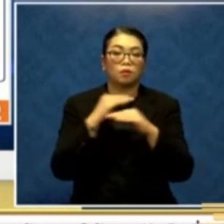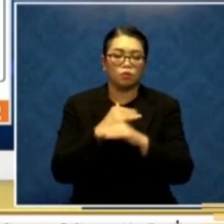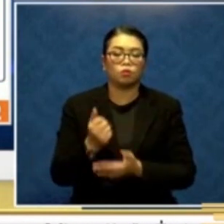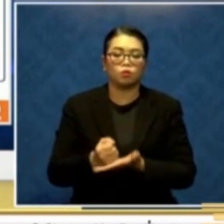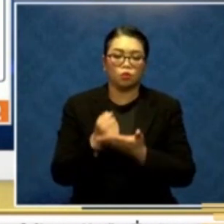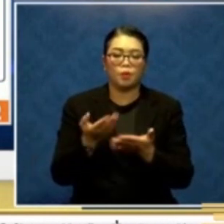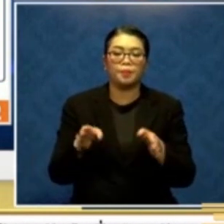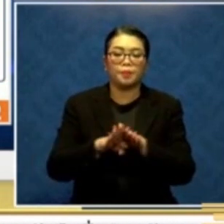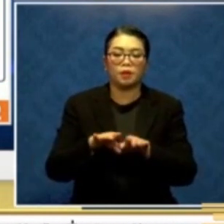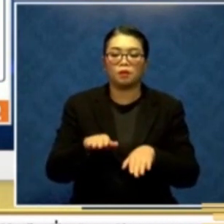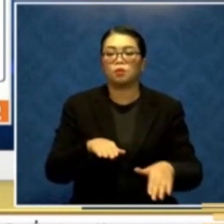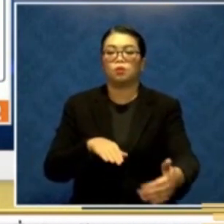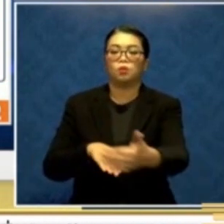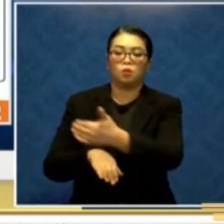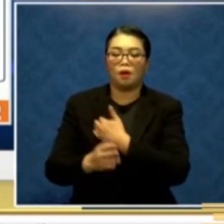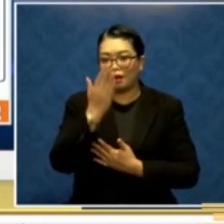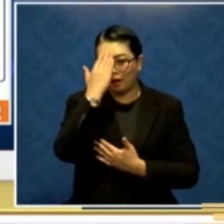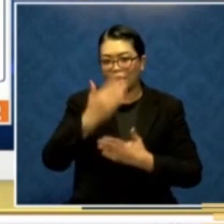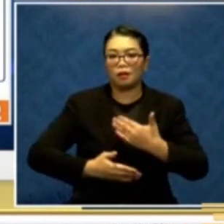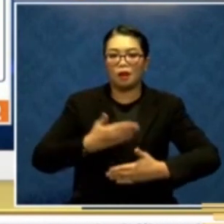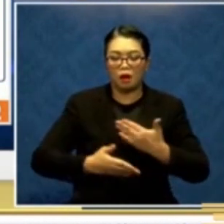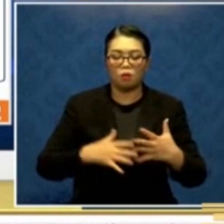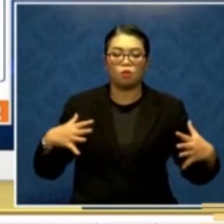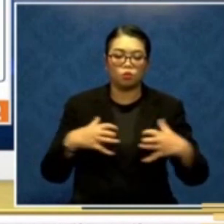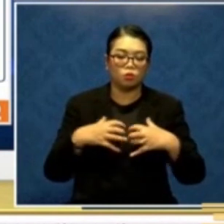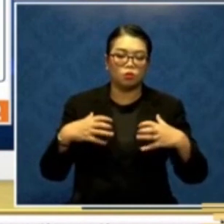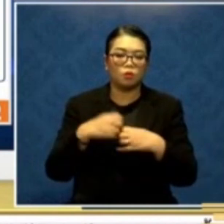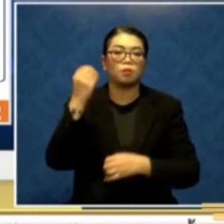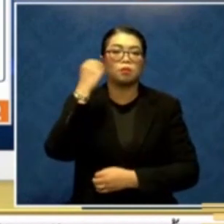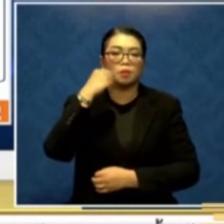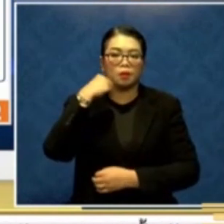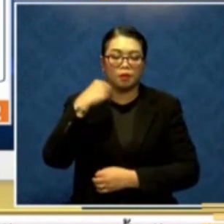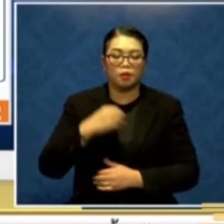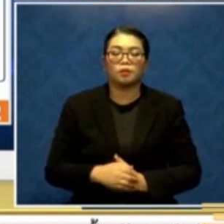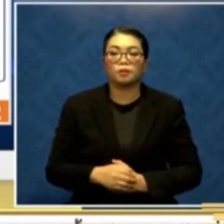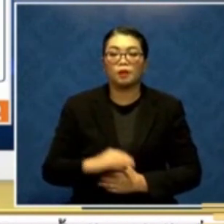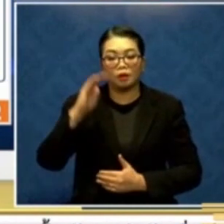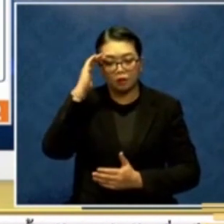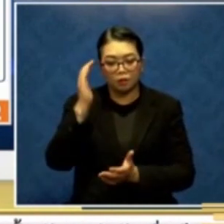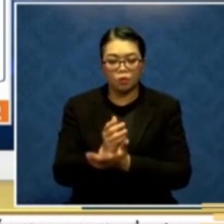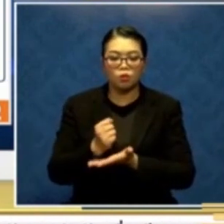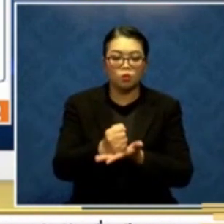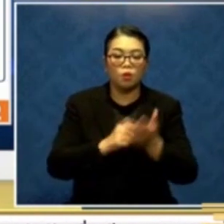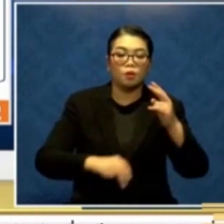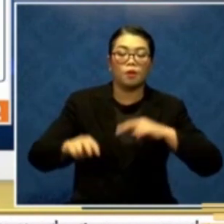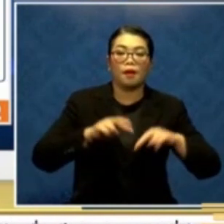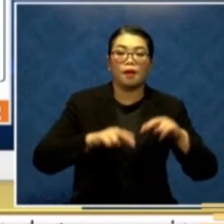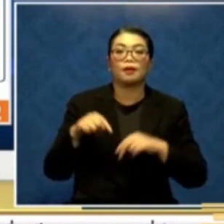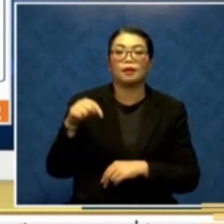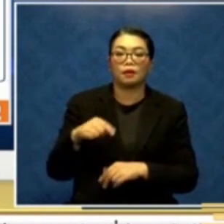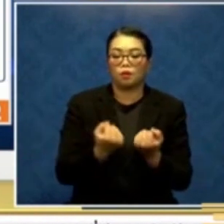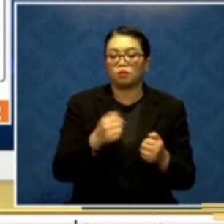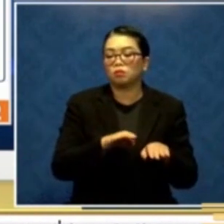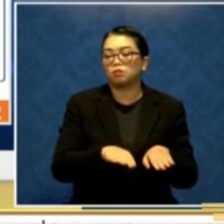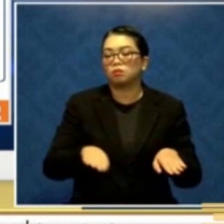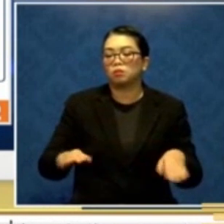ม.นะครัช่วยปิดจดกับรถบริเวณหนาตลดโโซนวนนะครเพะเกดอุปัิเหตุป่ครั้งรวมทการส่งตำรวงเข้rijkกบขน Spynjjjjjjjjj